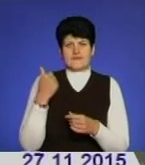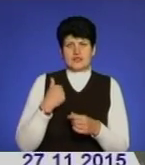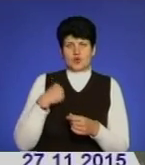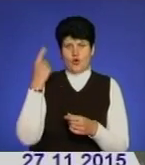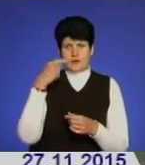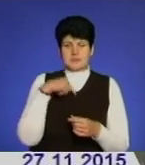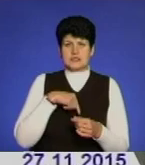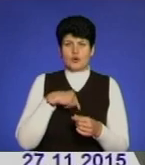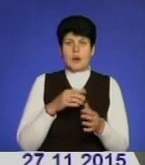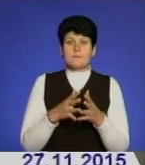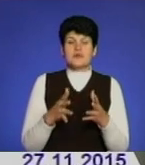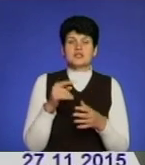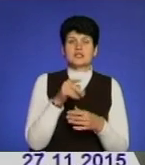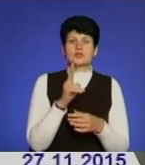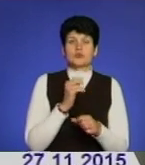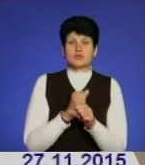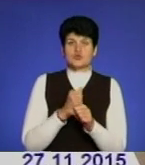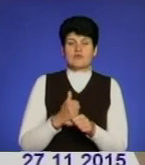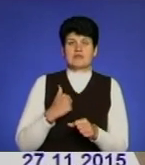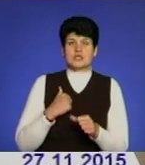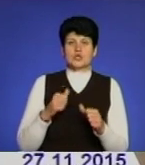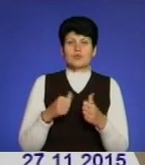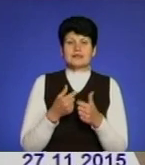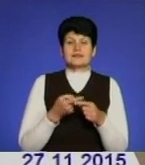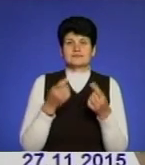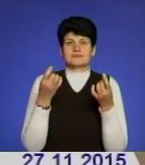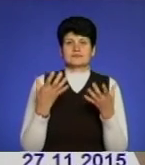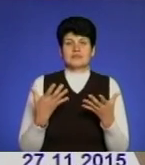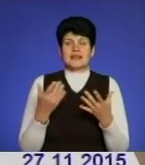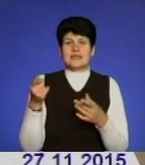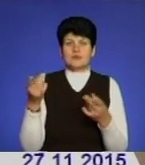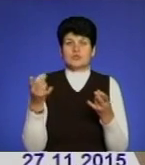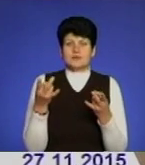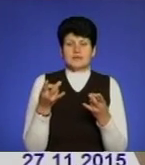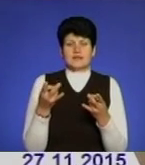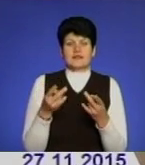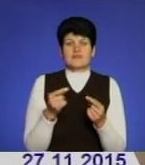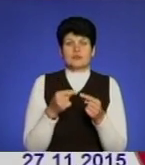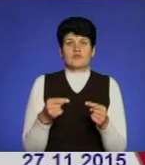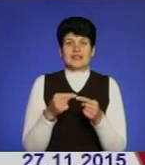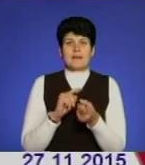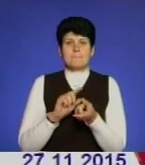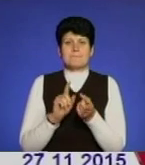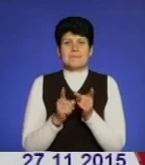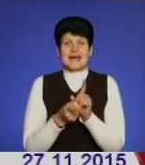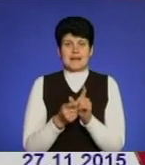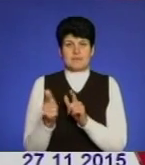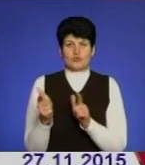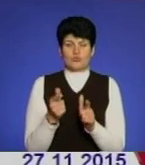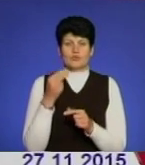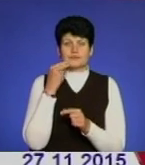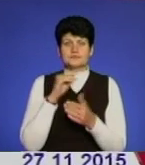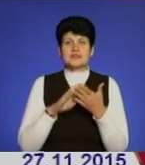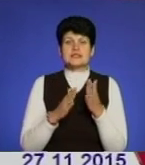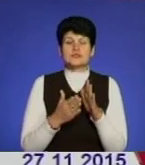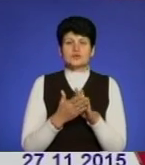адже більшість із тих, що працюють у військкоматах, цивільні, і їм потрібна відповідна професійна перепідготовка. Поліпшити